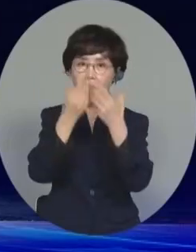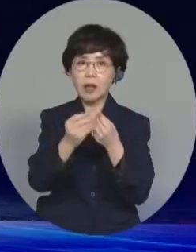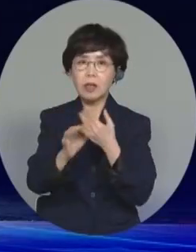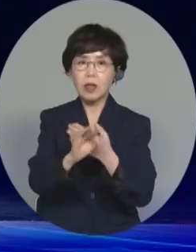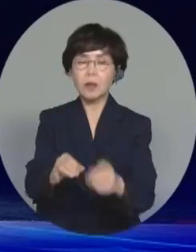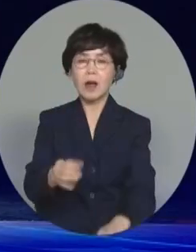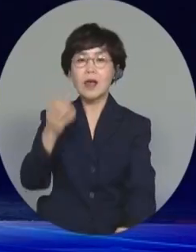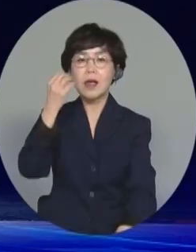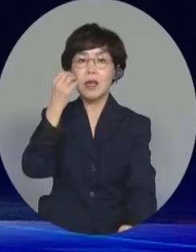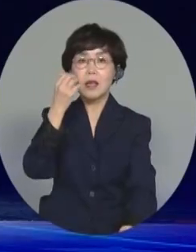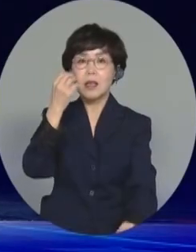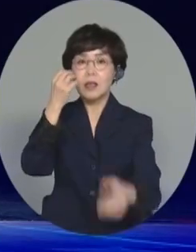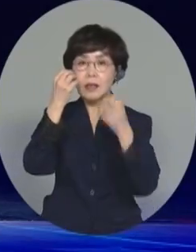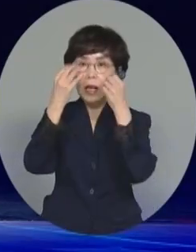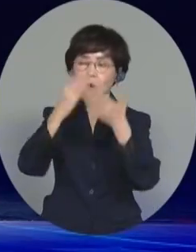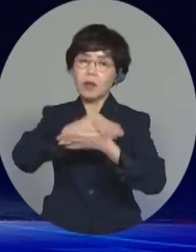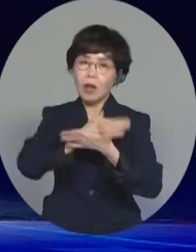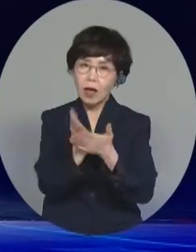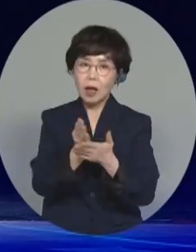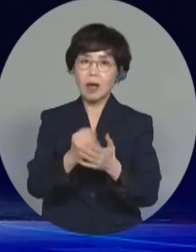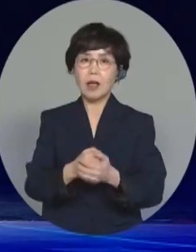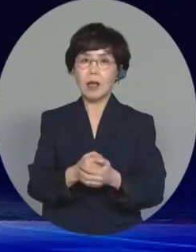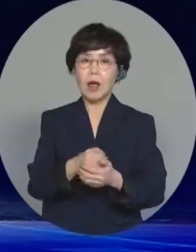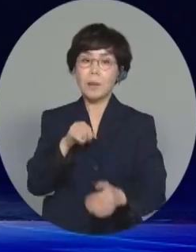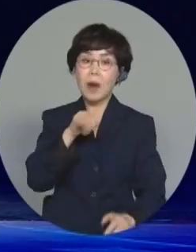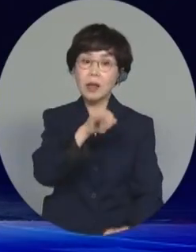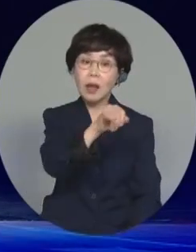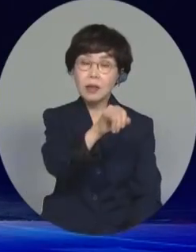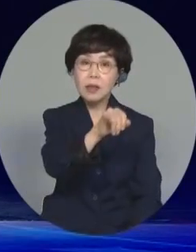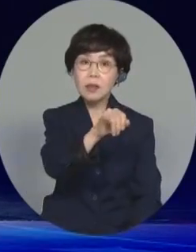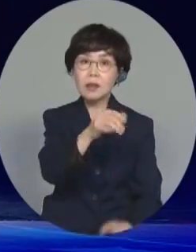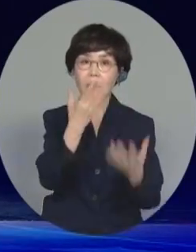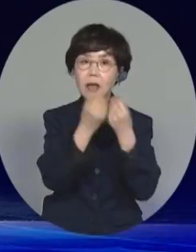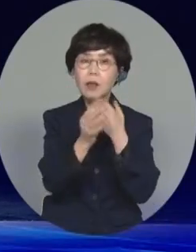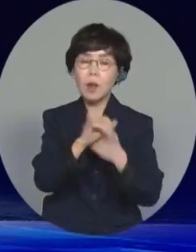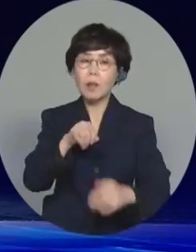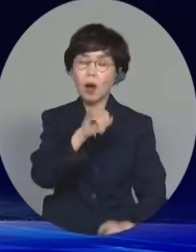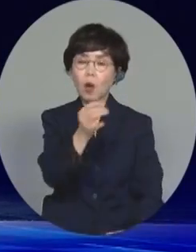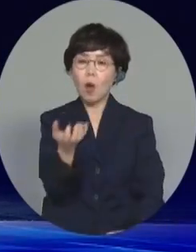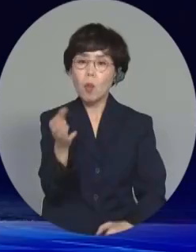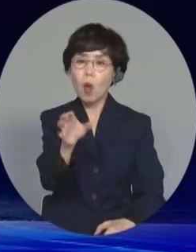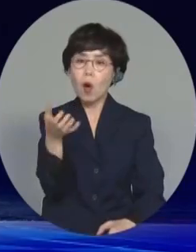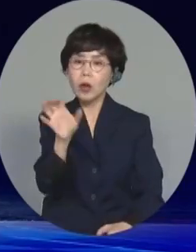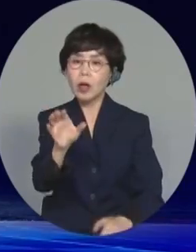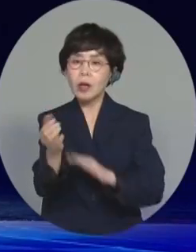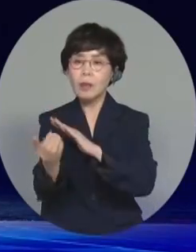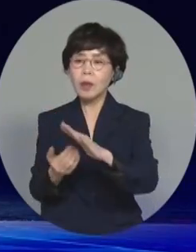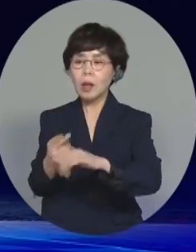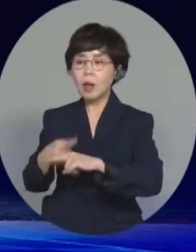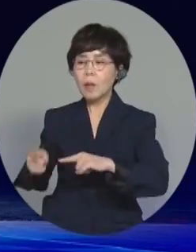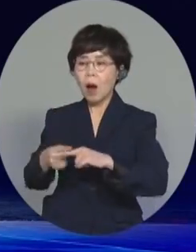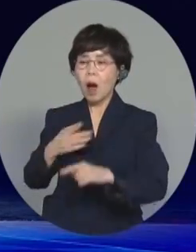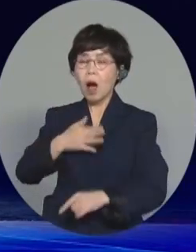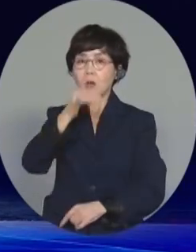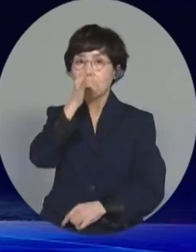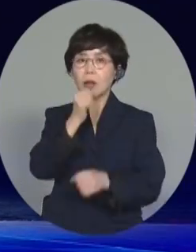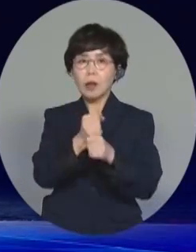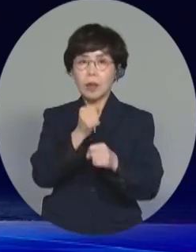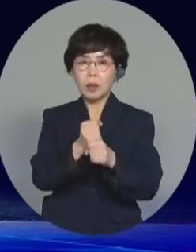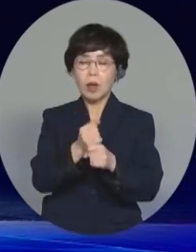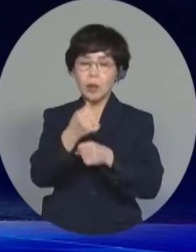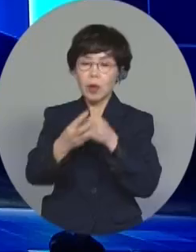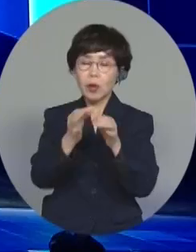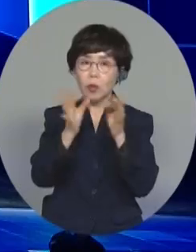들어서 새로운 다양한 바이러스의 변이를 예측하도록도 할 수 있는 겁니다. 지난 몇 년